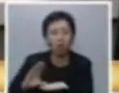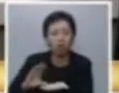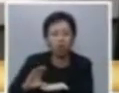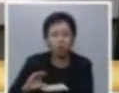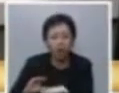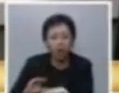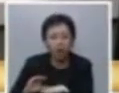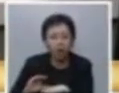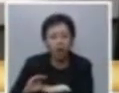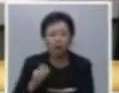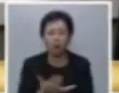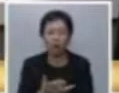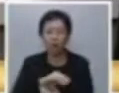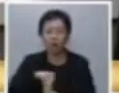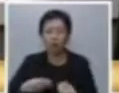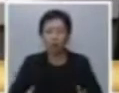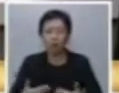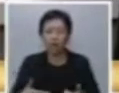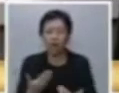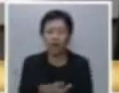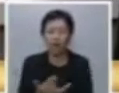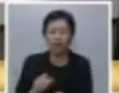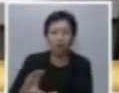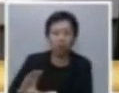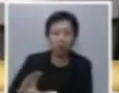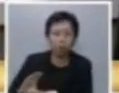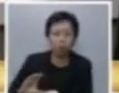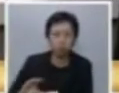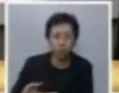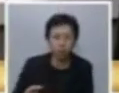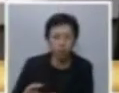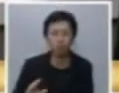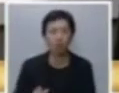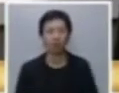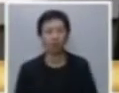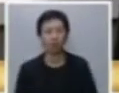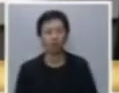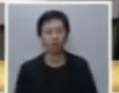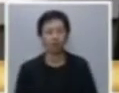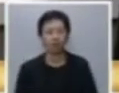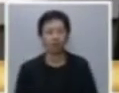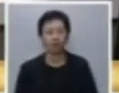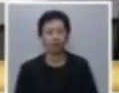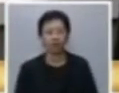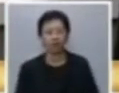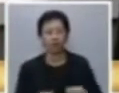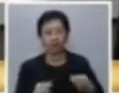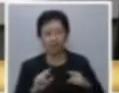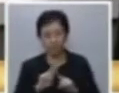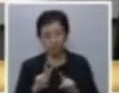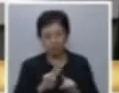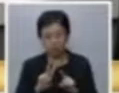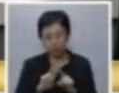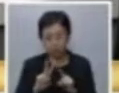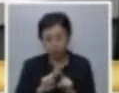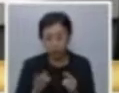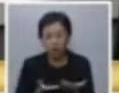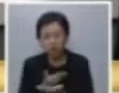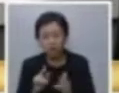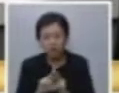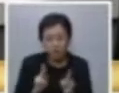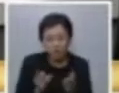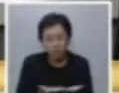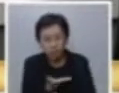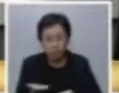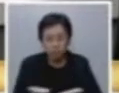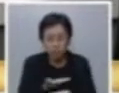เพราะฉะนั้นรายได้ของประเทศลดลงอย่างแน่นอนอันนี้เหตุผลภาครายได้เรื่องที่2ครับในชั้นการพิจารณางบประมาณเนี่ยเราเห็นอย่างชัดเจนครับว่